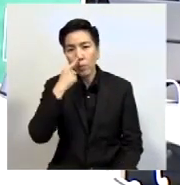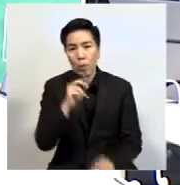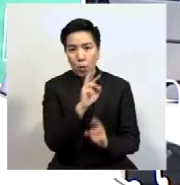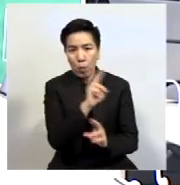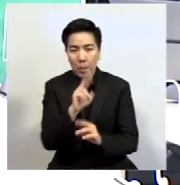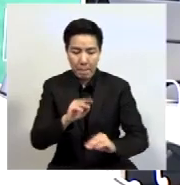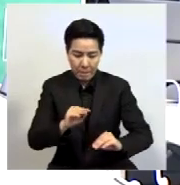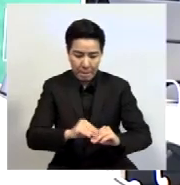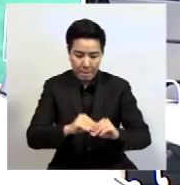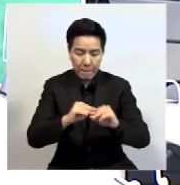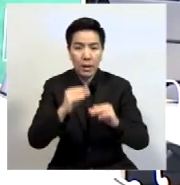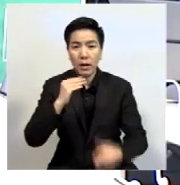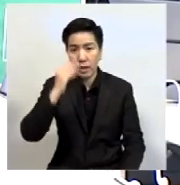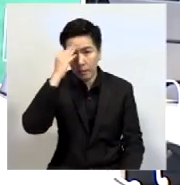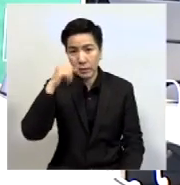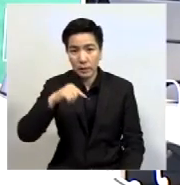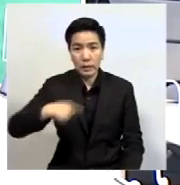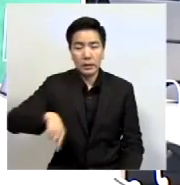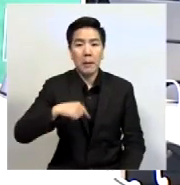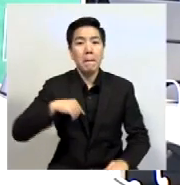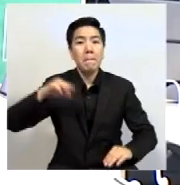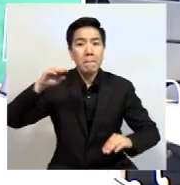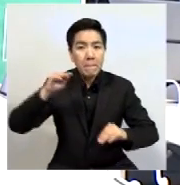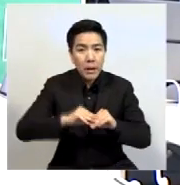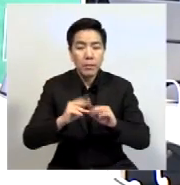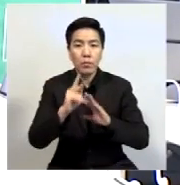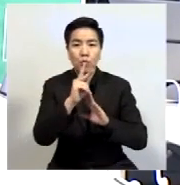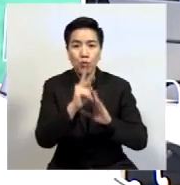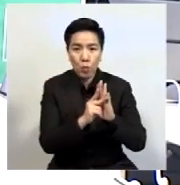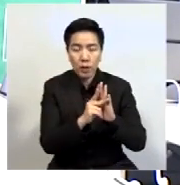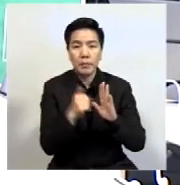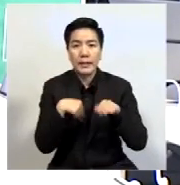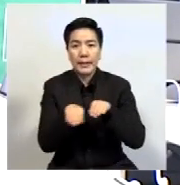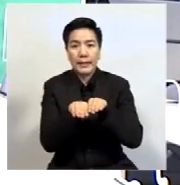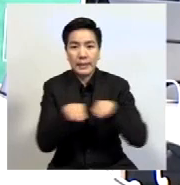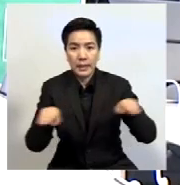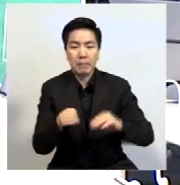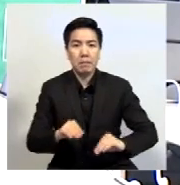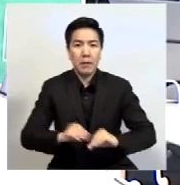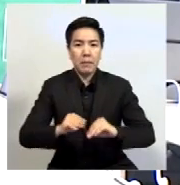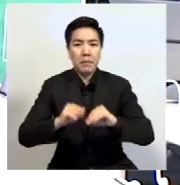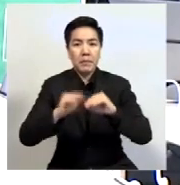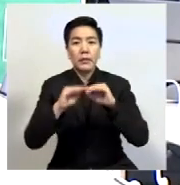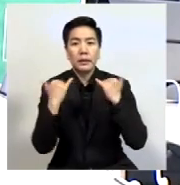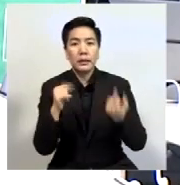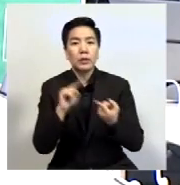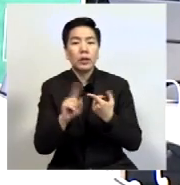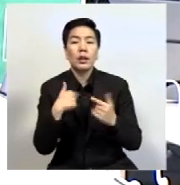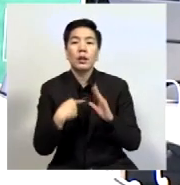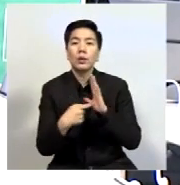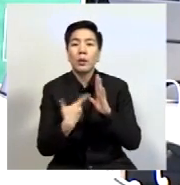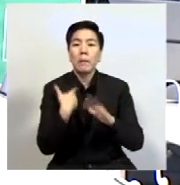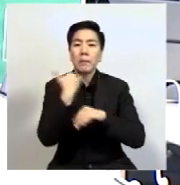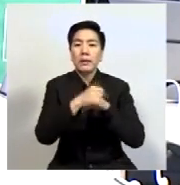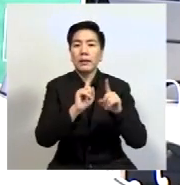ระวังมากขึ้นเนื่องจากเราเพิ่มนะครับเพิ่มข้อกำหนดหรือเพิ่มเกณฑ์การเฝ้าระวังให้มากขึ้นนะครับเช่นจากประเท